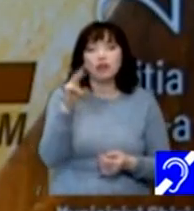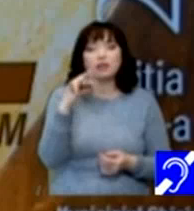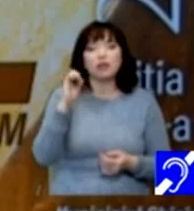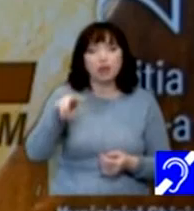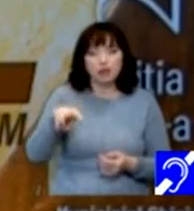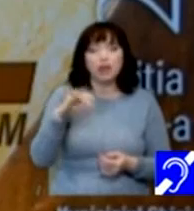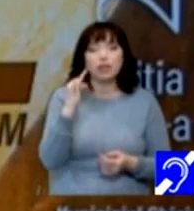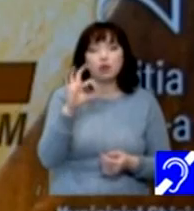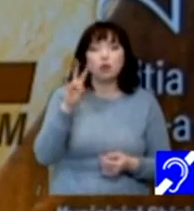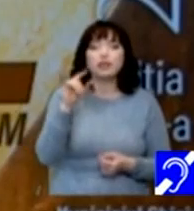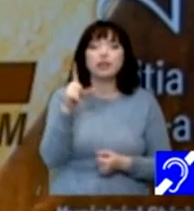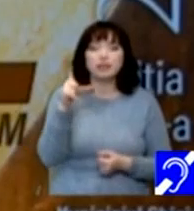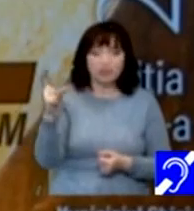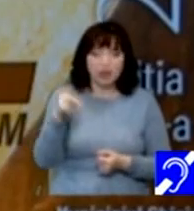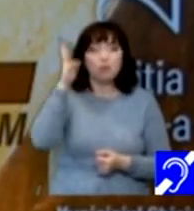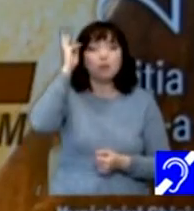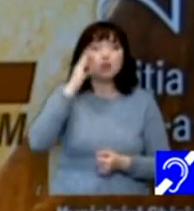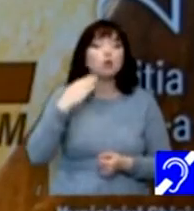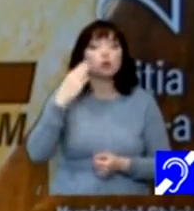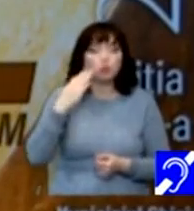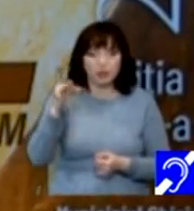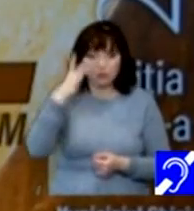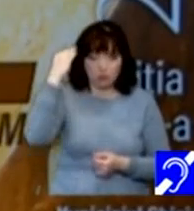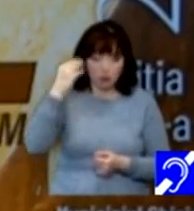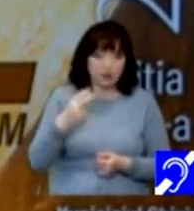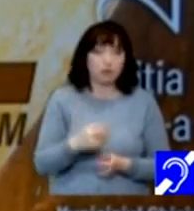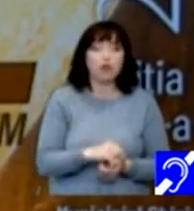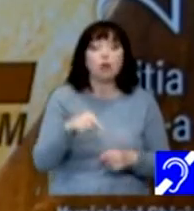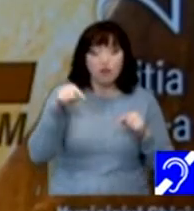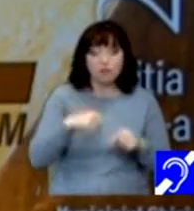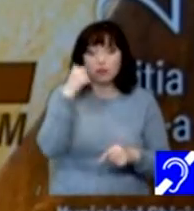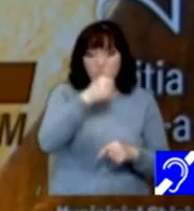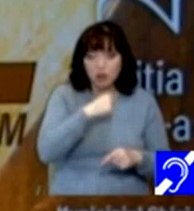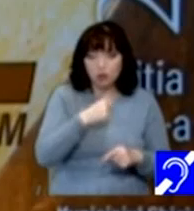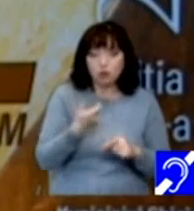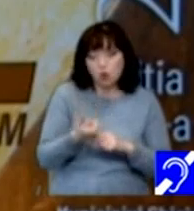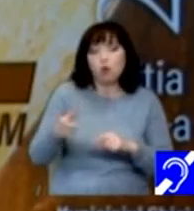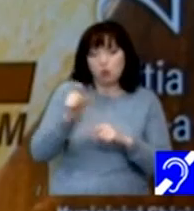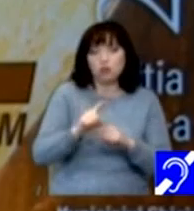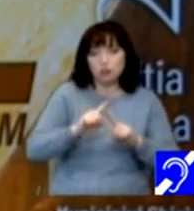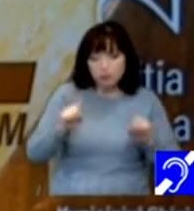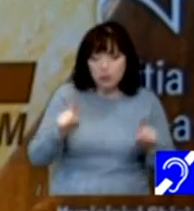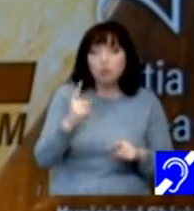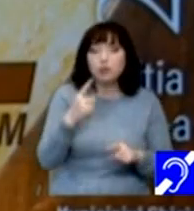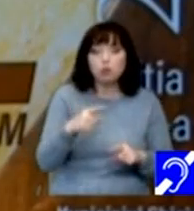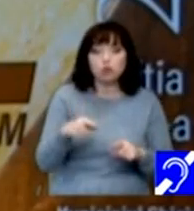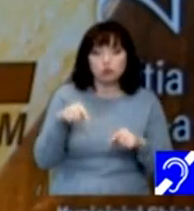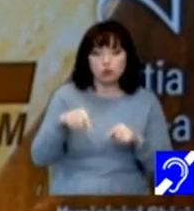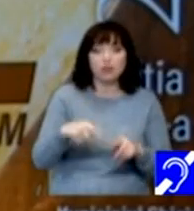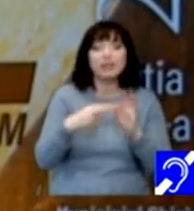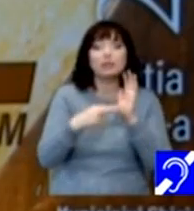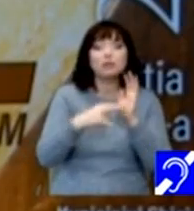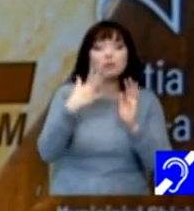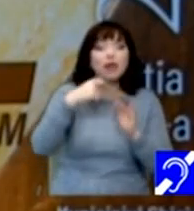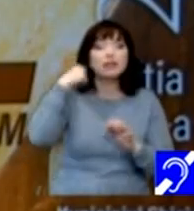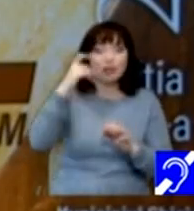Ioniț, ambasadorul României în Republica Moldova. Ediția din acest an este cu atât mai specială cu cât marchează 75 de